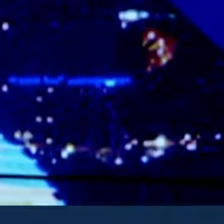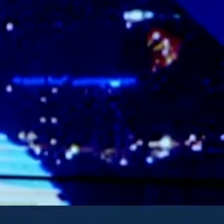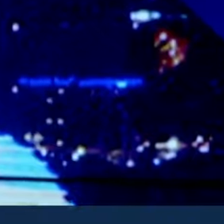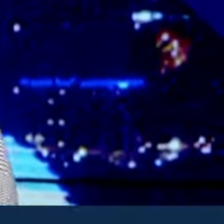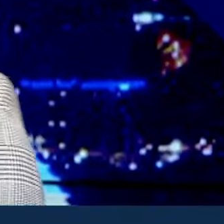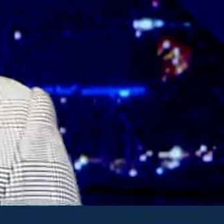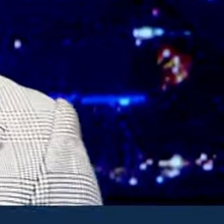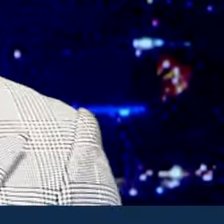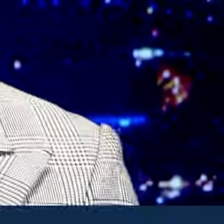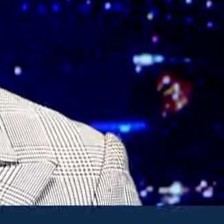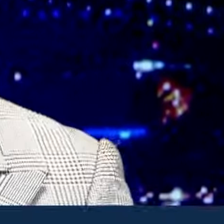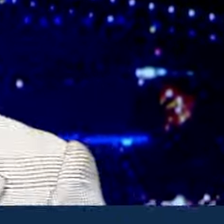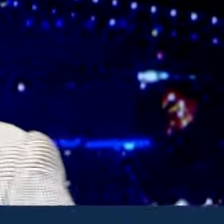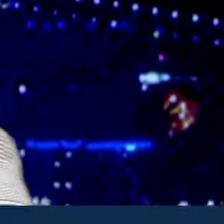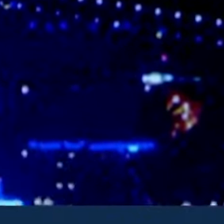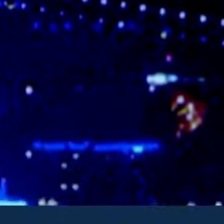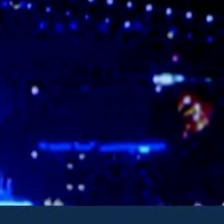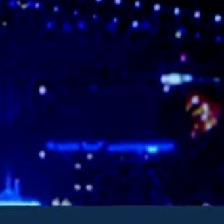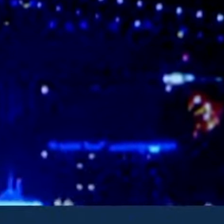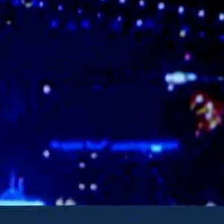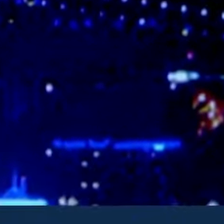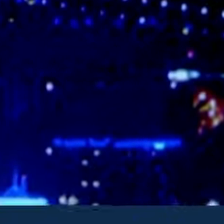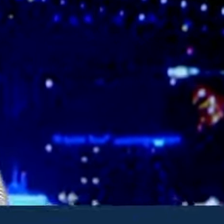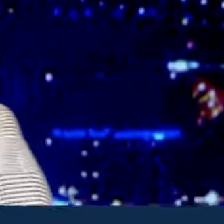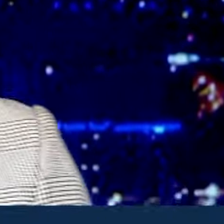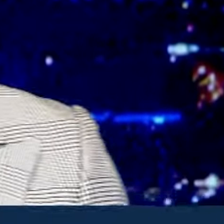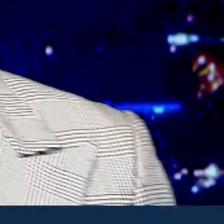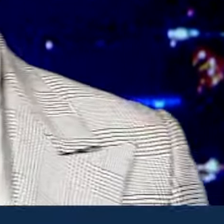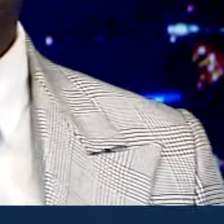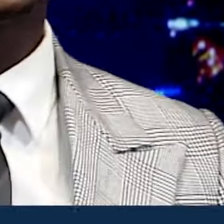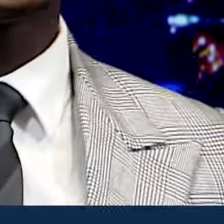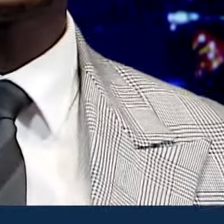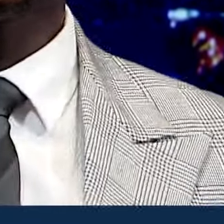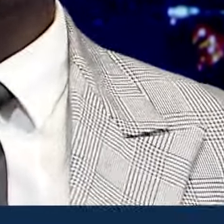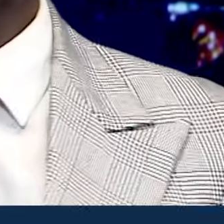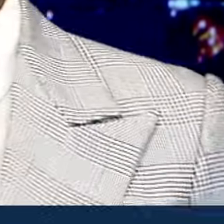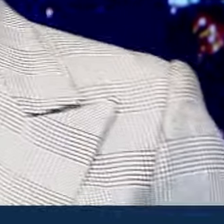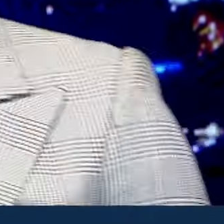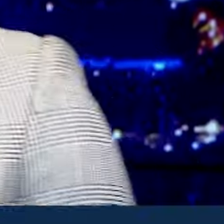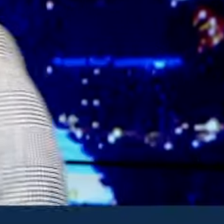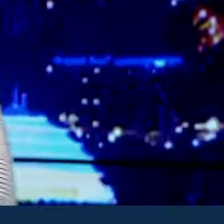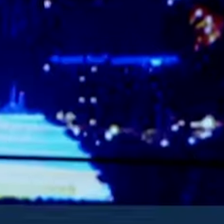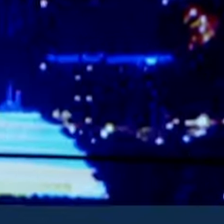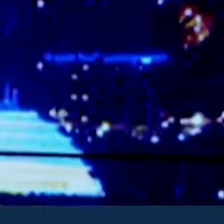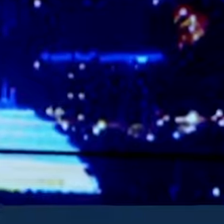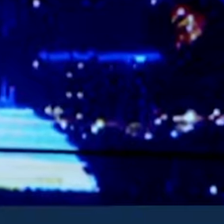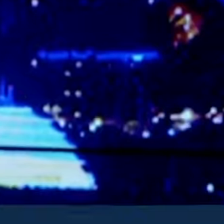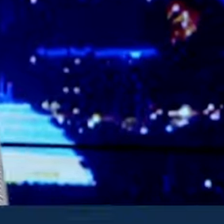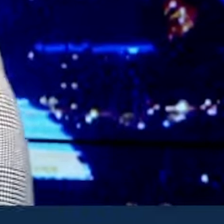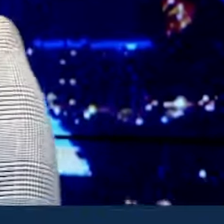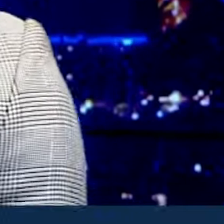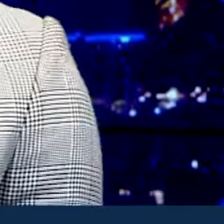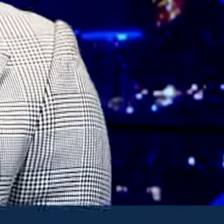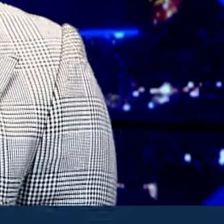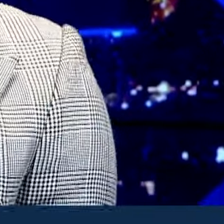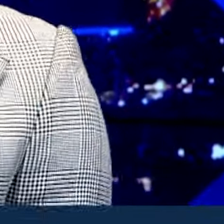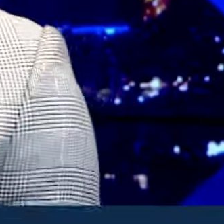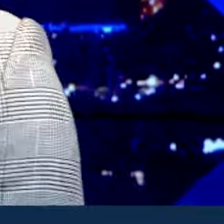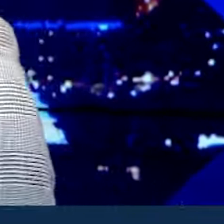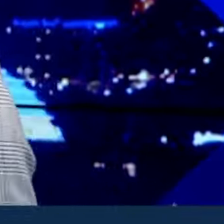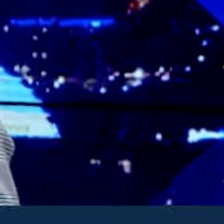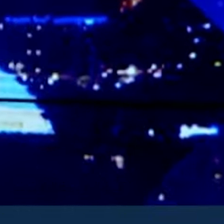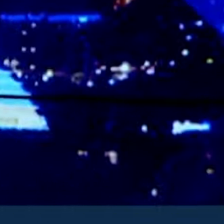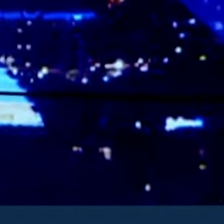Yamfashe for life, she's a queen, she's a lider. Kagira mind iri so